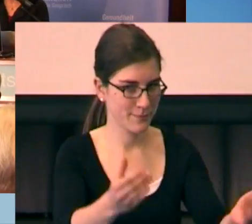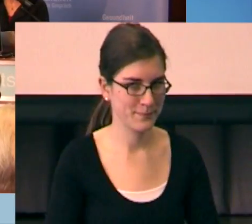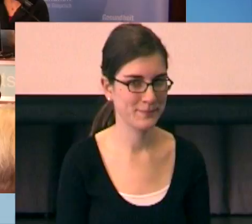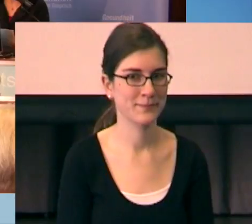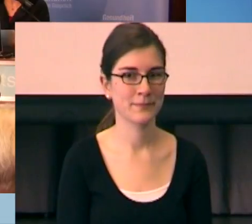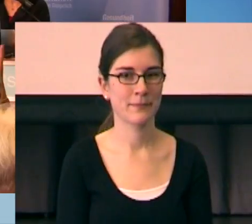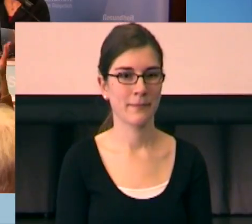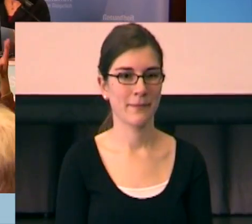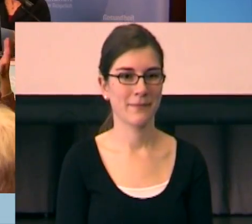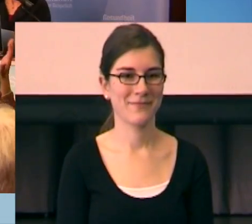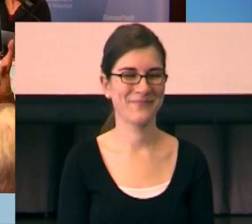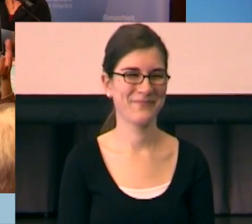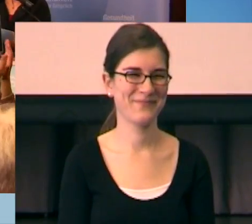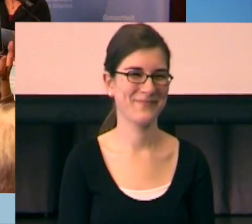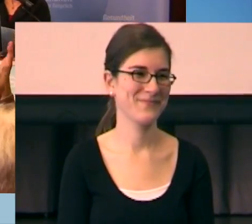verstehen können.